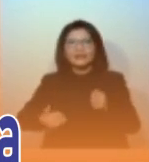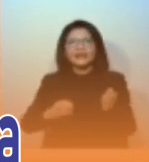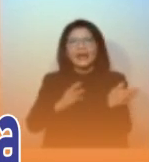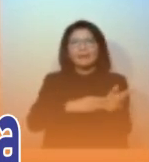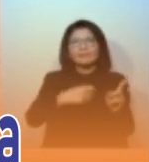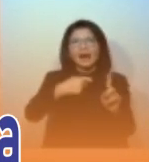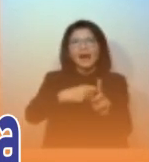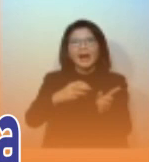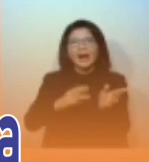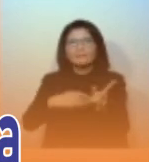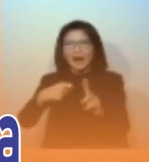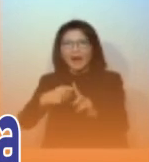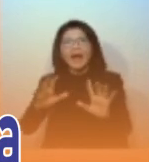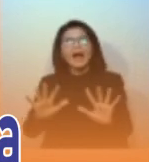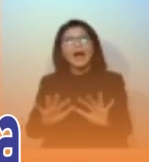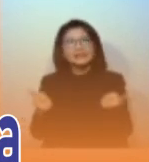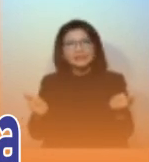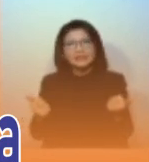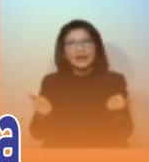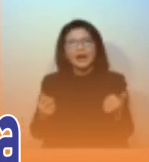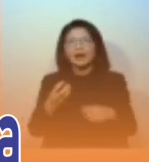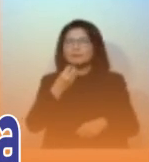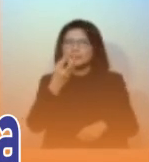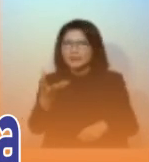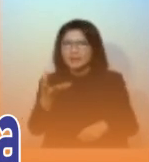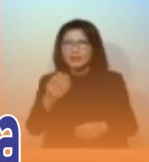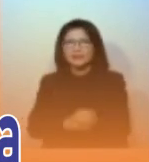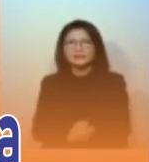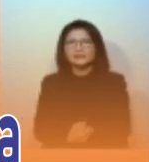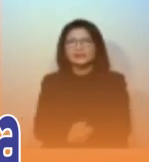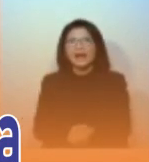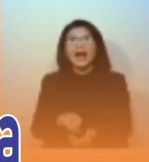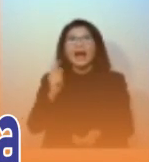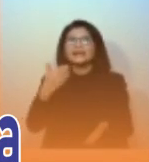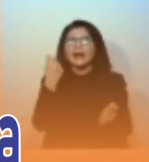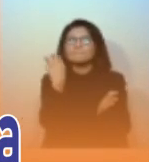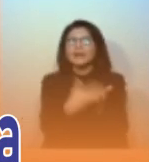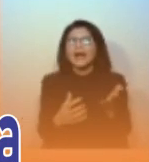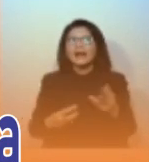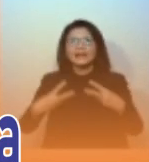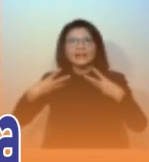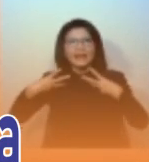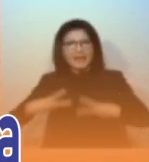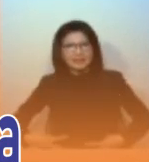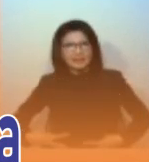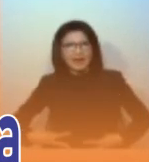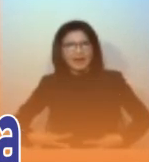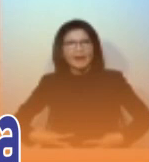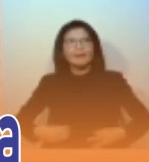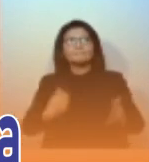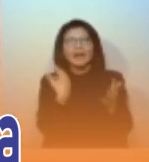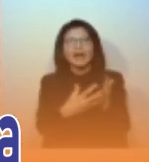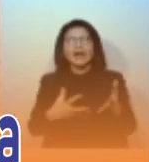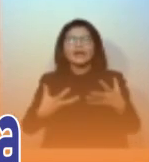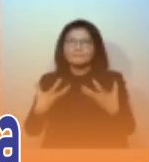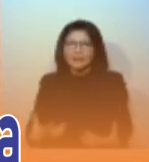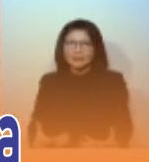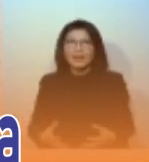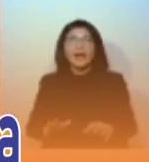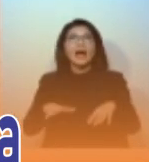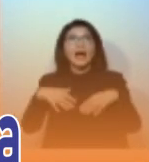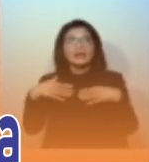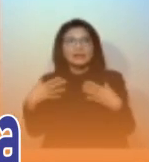MK-MK. Yang hasilnya mengatakan bahwa terjadi pelanggaran etika berat. Yang